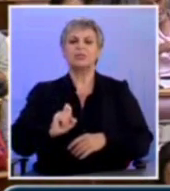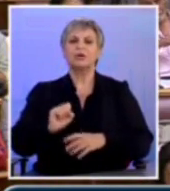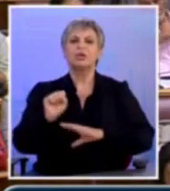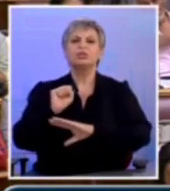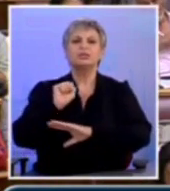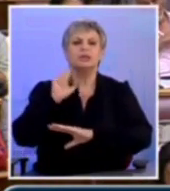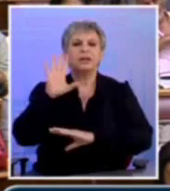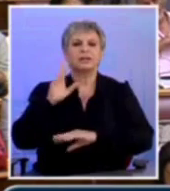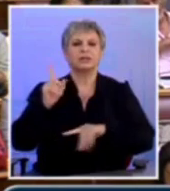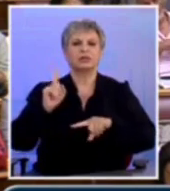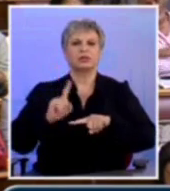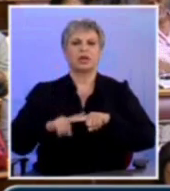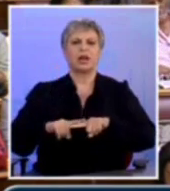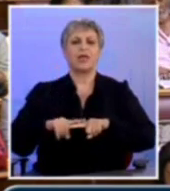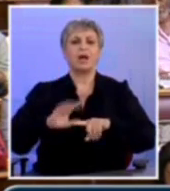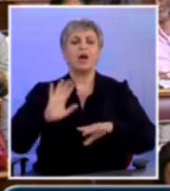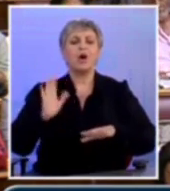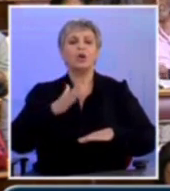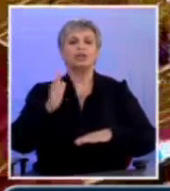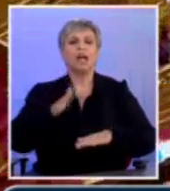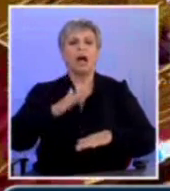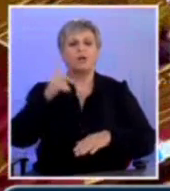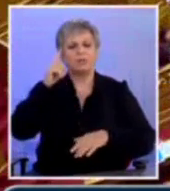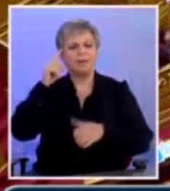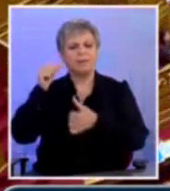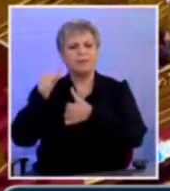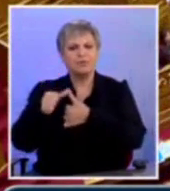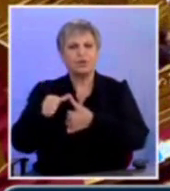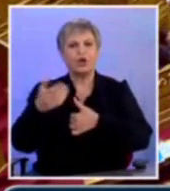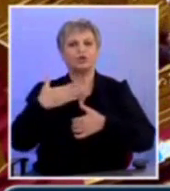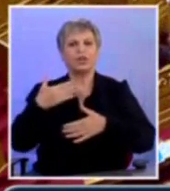του εγχώριου κατεστημένου του νεοφιλελευθερισμού και των μνημονίων.